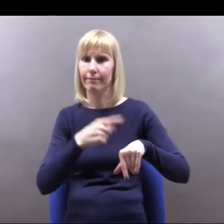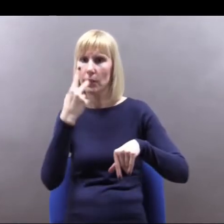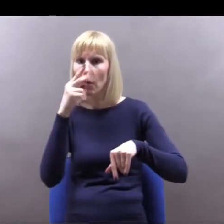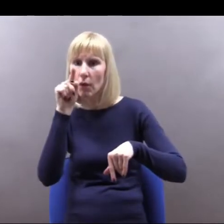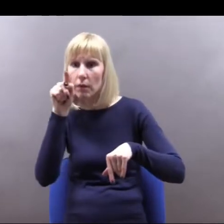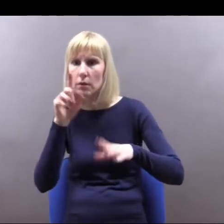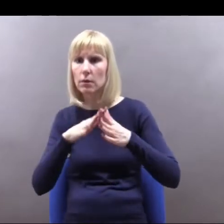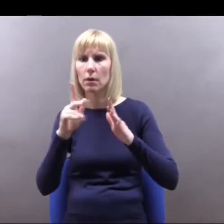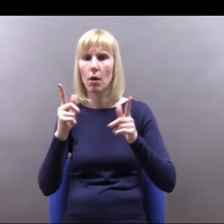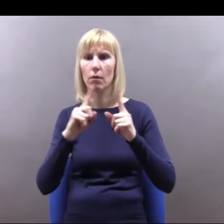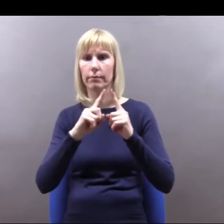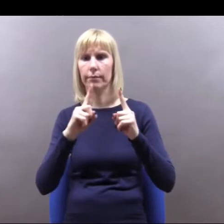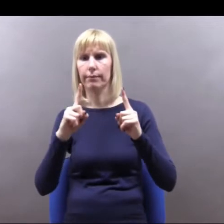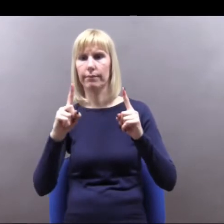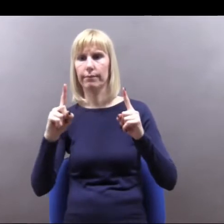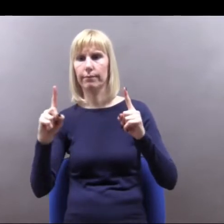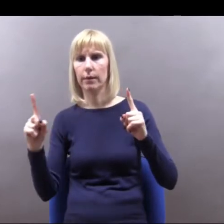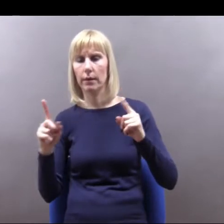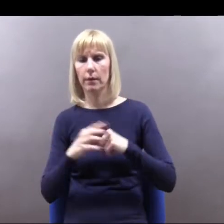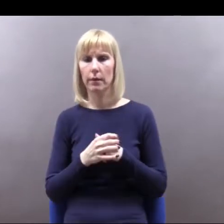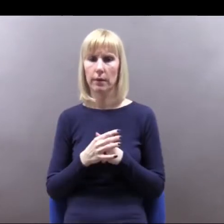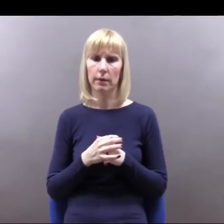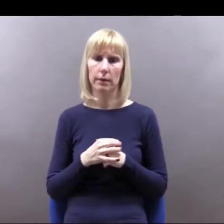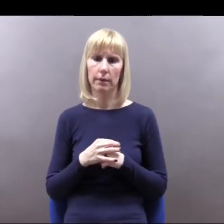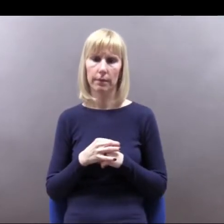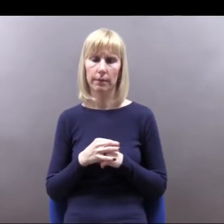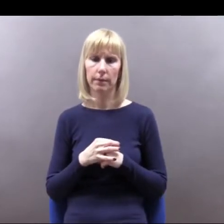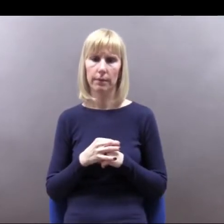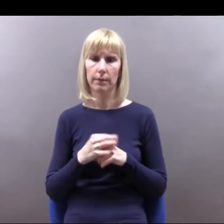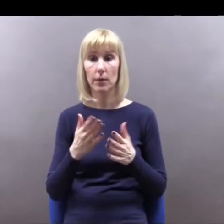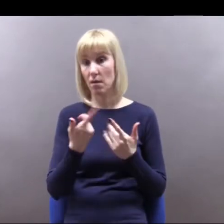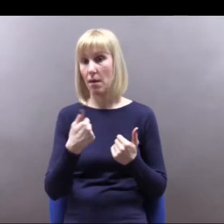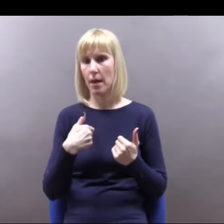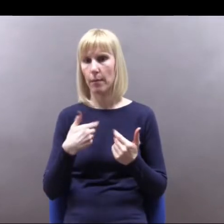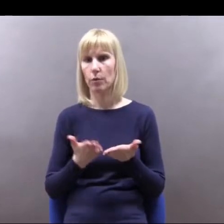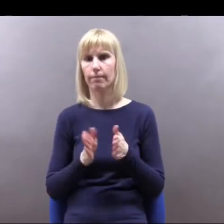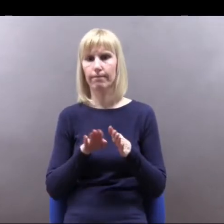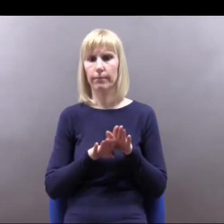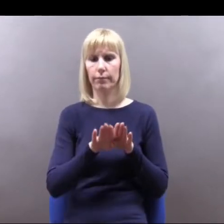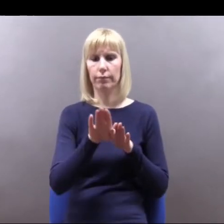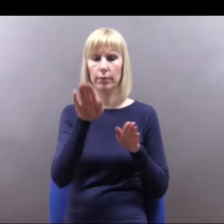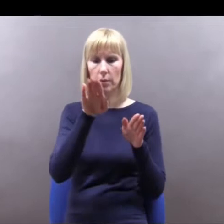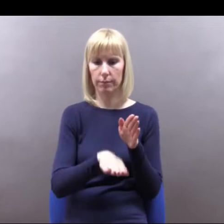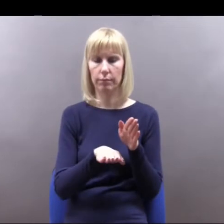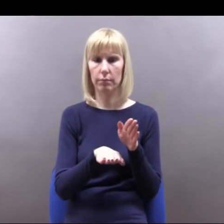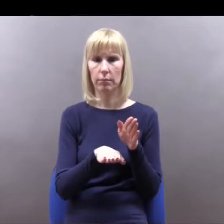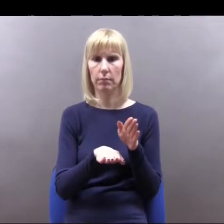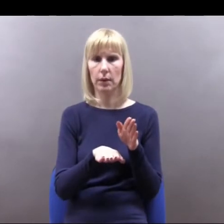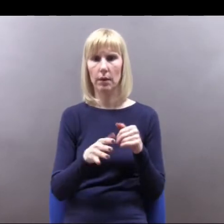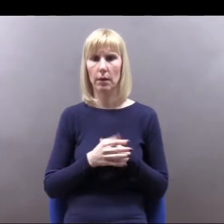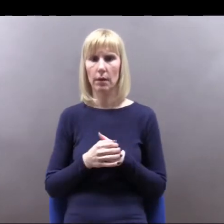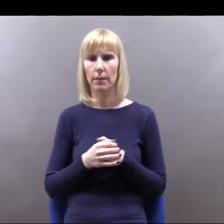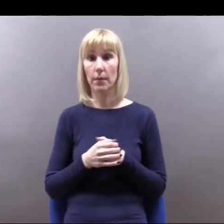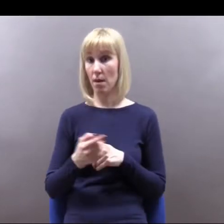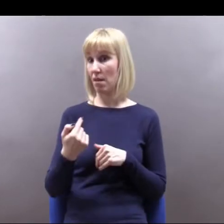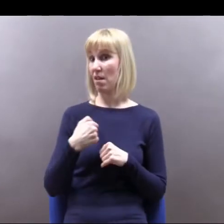i dla odmiany ja jadę, tak? Trzeba cały czas trzymać przycisk. Przy osobach, które mają kłopoty,